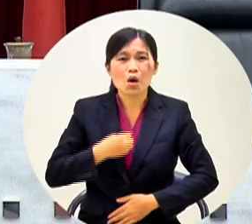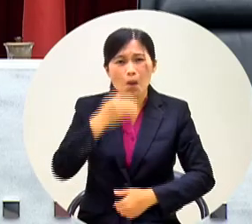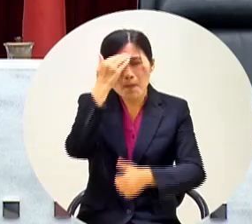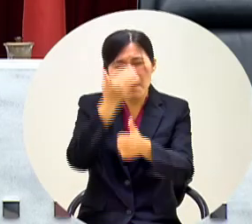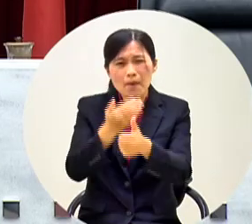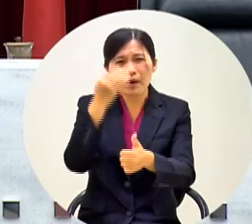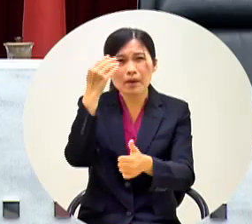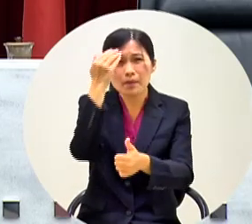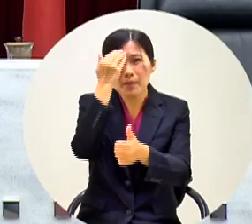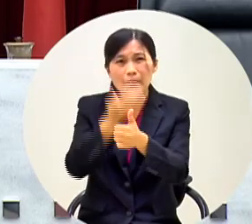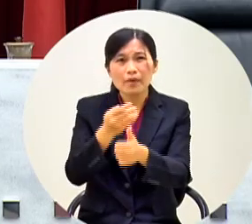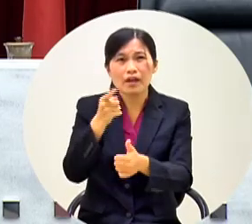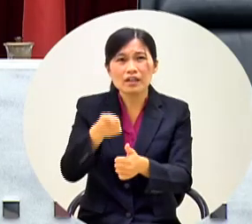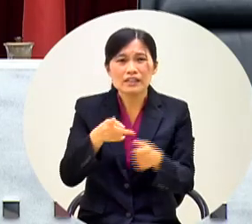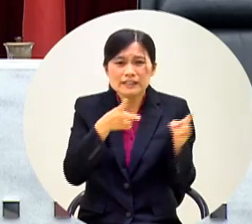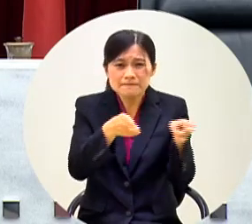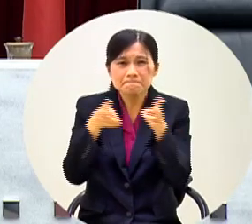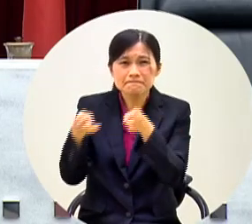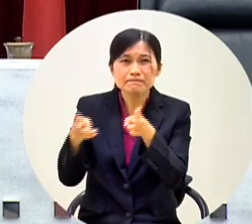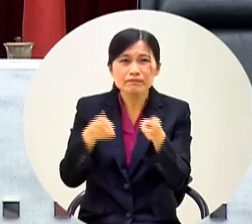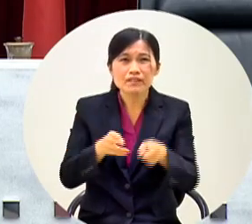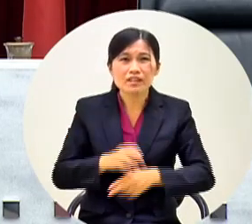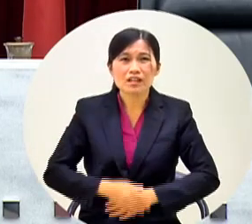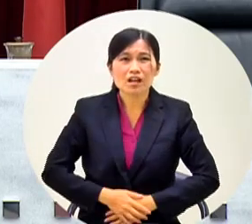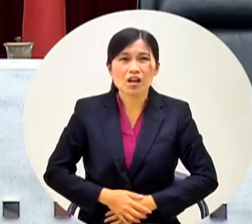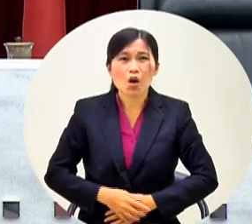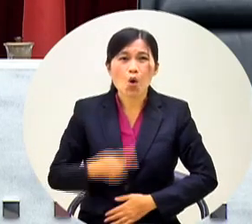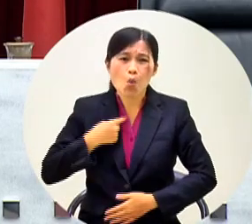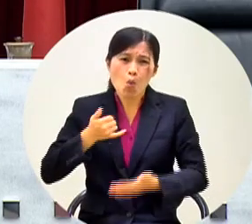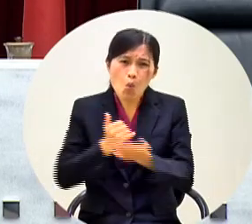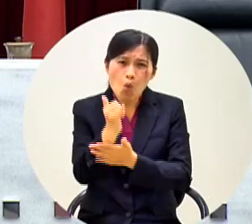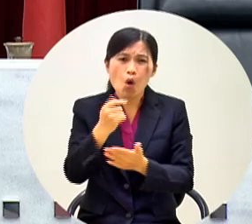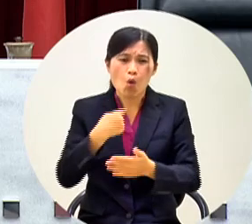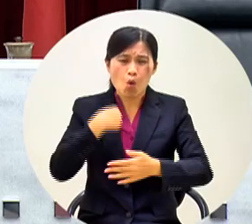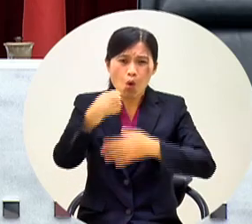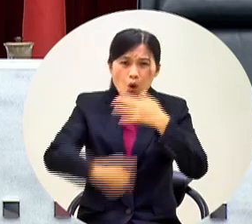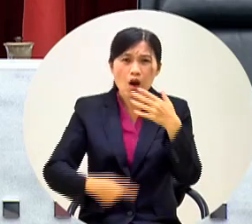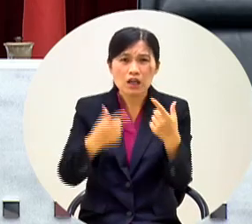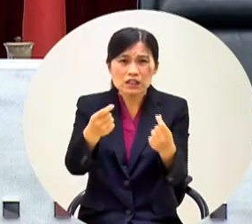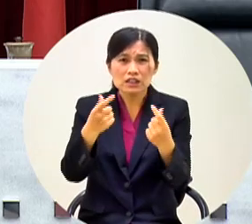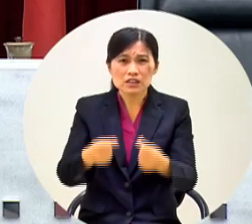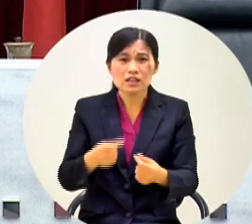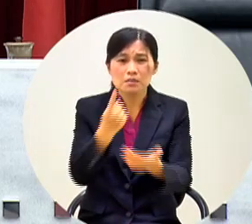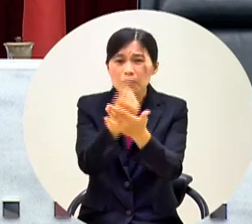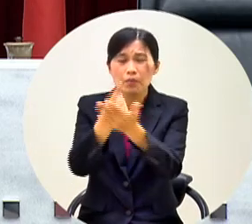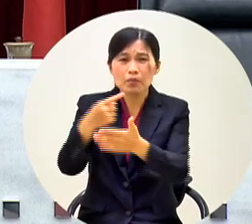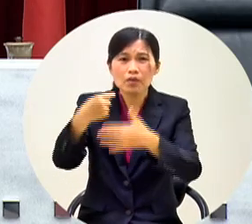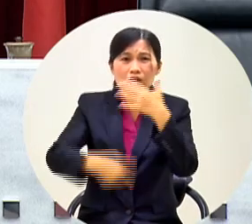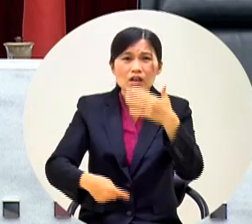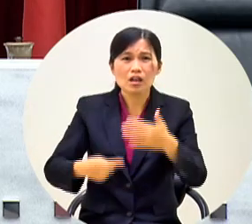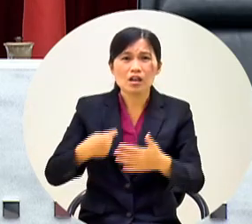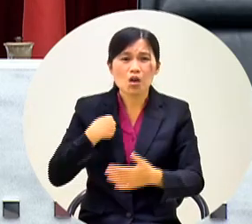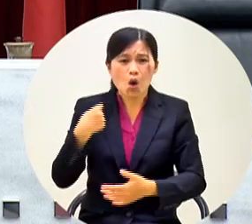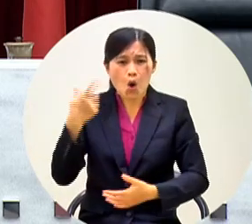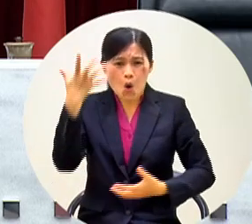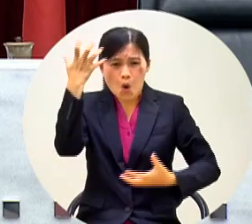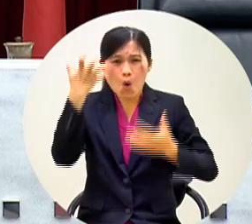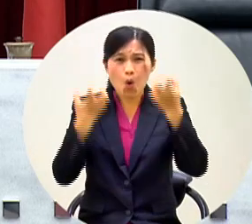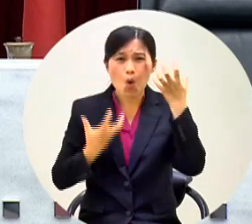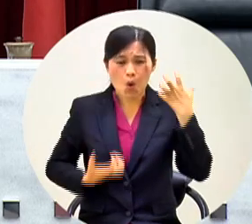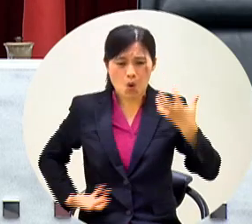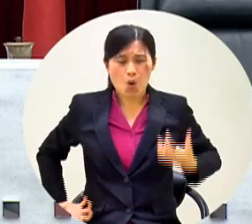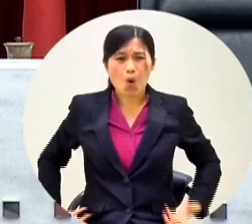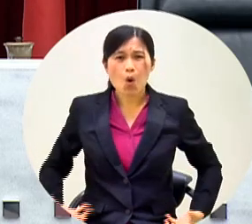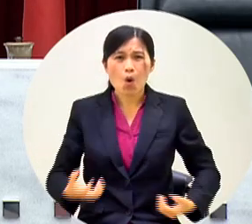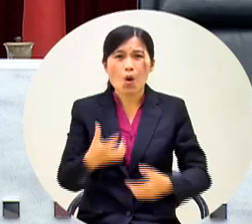在在等区也摔倒了，我也受伤了啊， 大家都受伤了，我专心都跳了，我刚告 你， 你 还跳，你还跳到我们民进党议